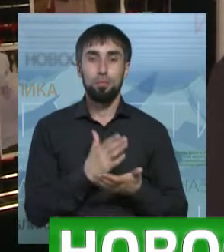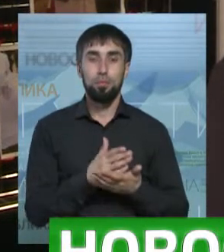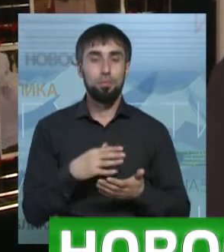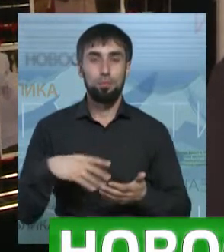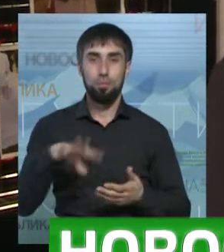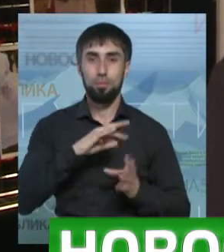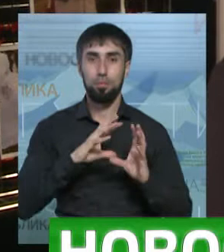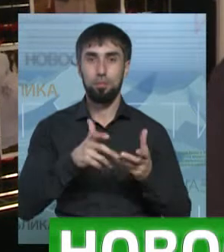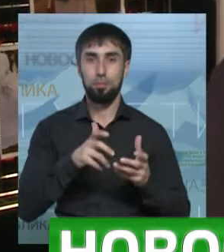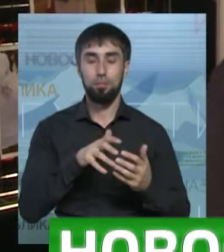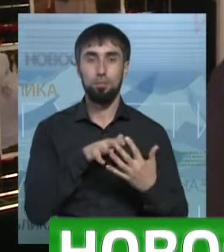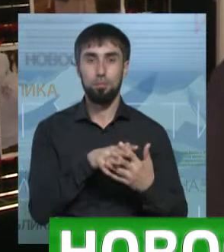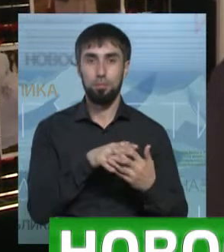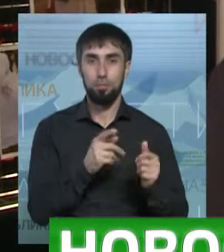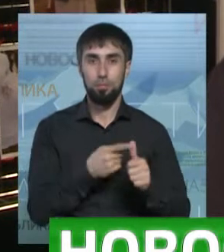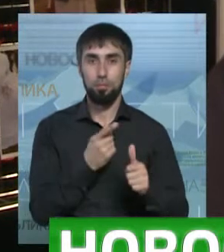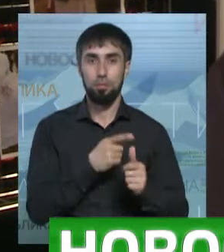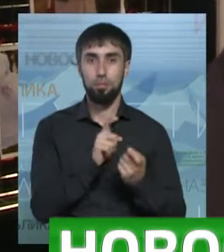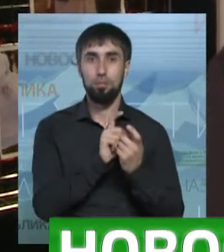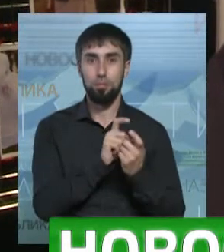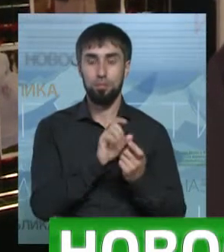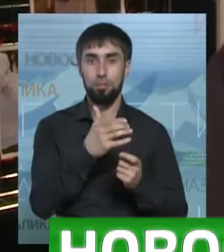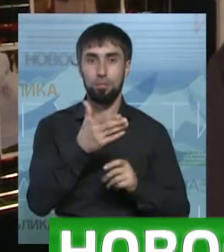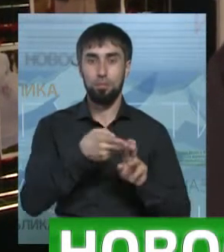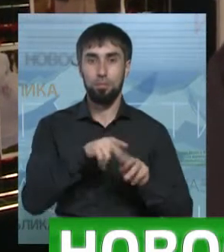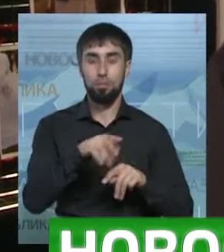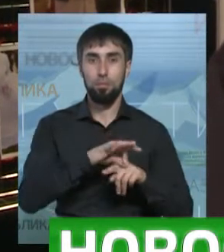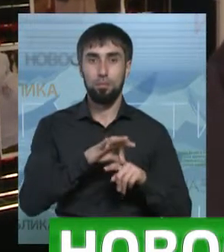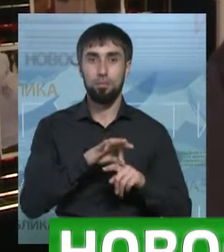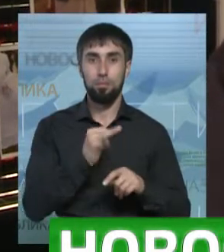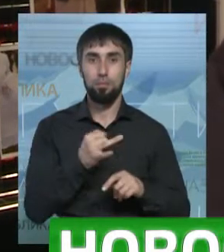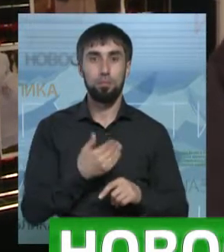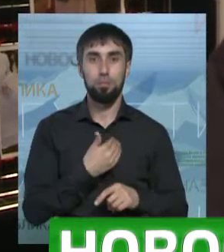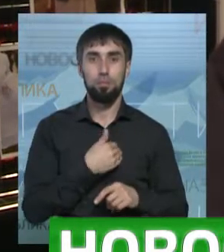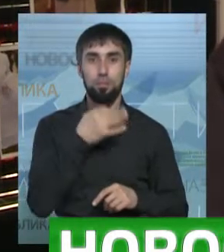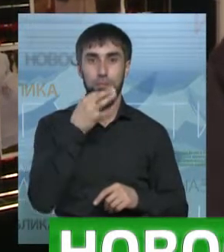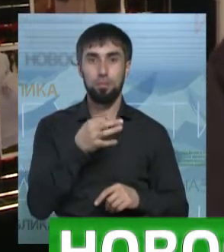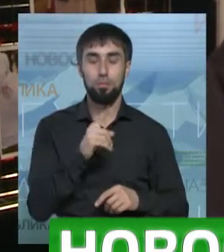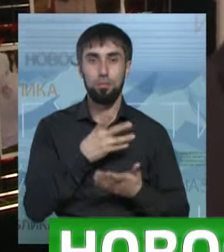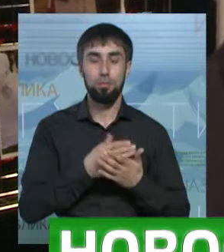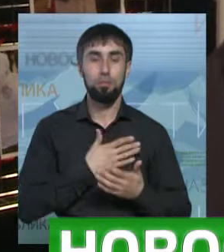уже на протяжении многих лет с этой болезнью. И хотелось бы призвать нашу